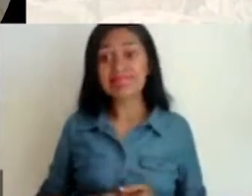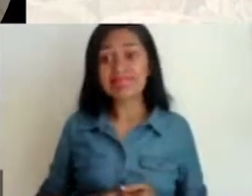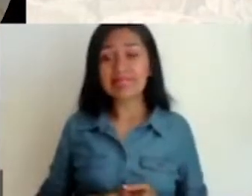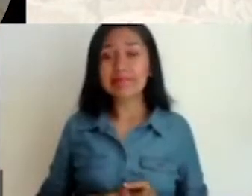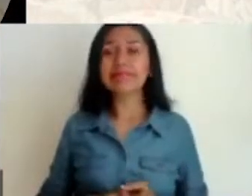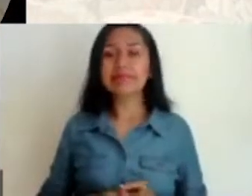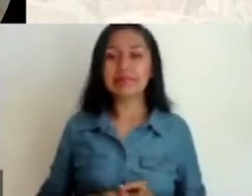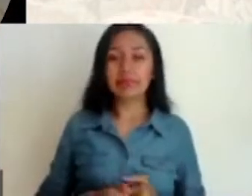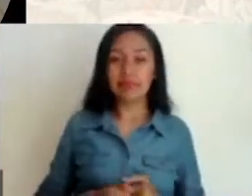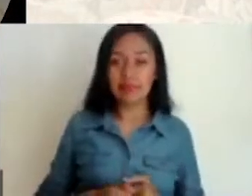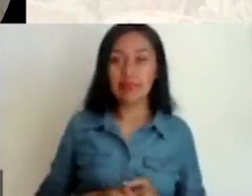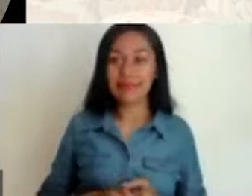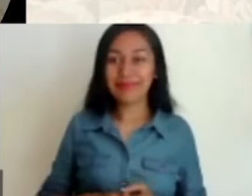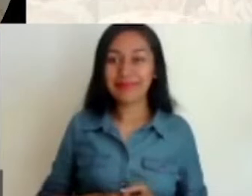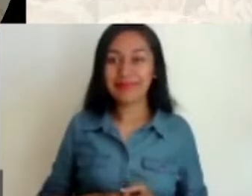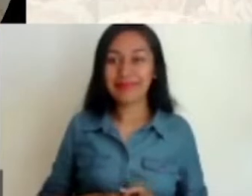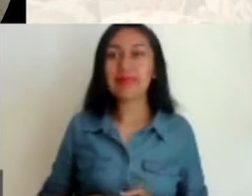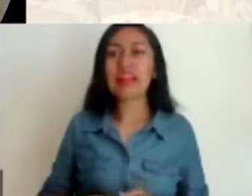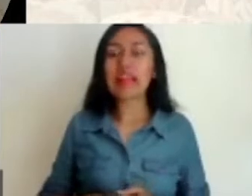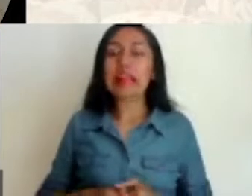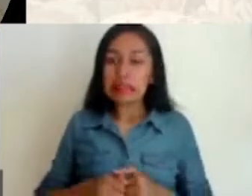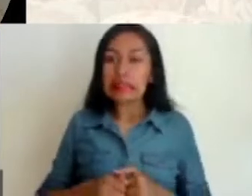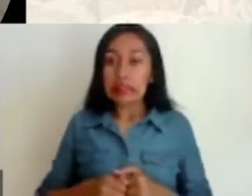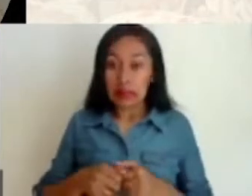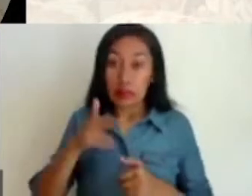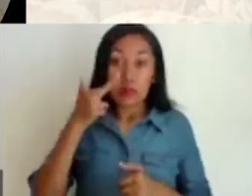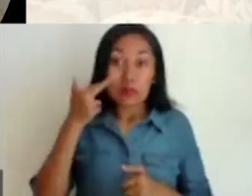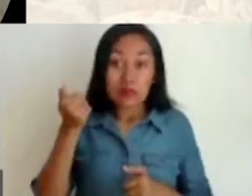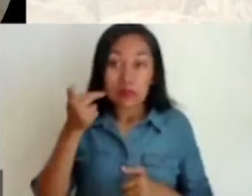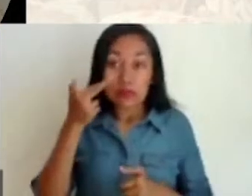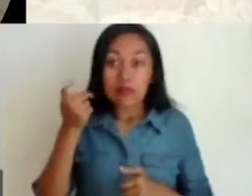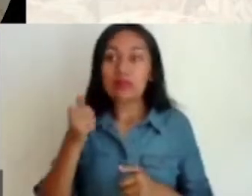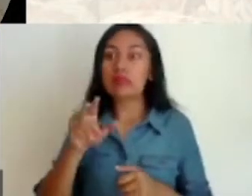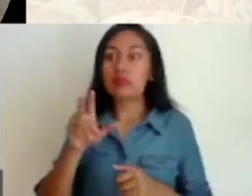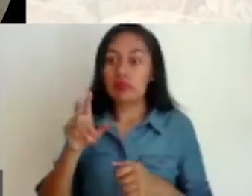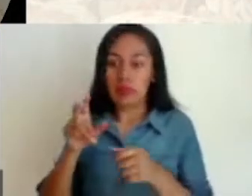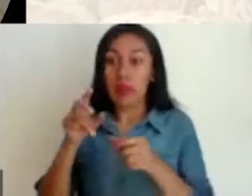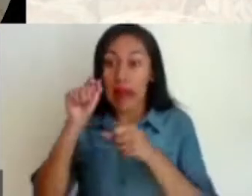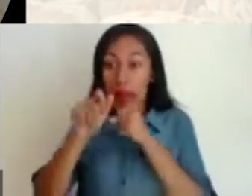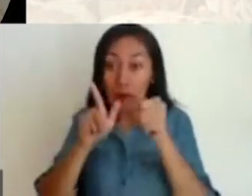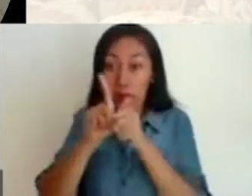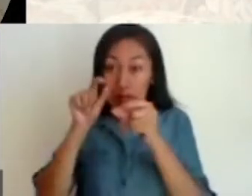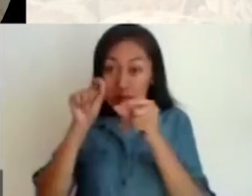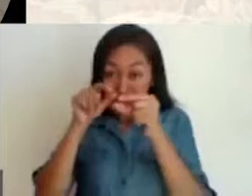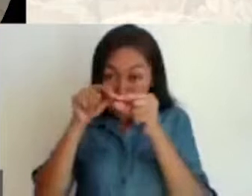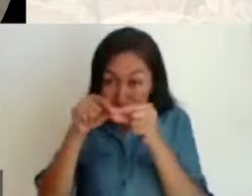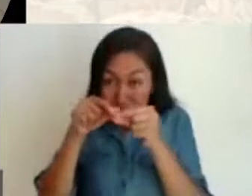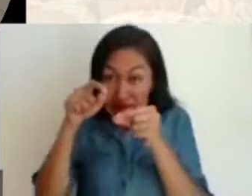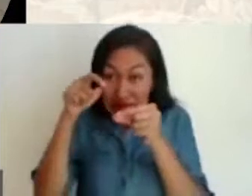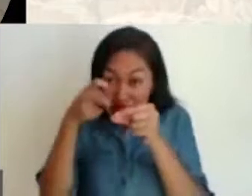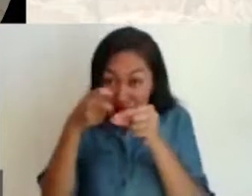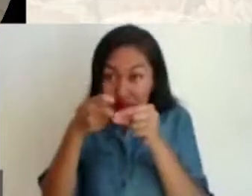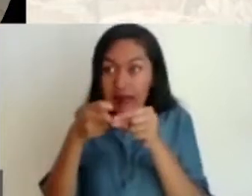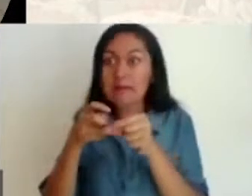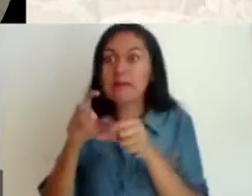También otra vía de transmisión de la infección, no solo la picadura, sino también el excremento de la pulga, que la deja